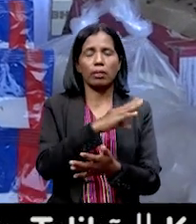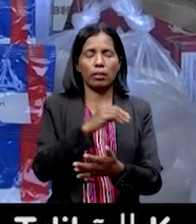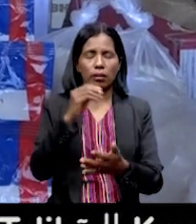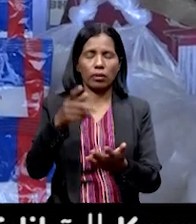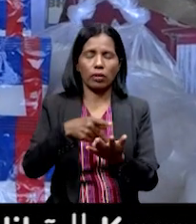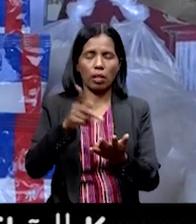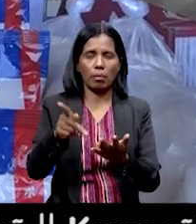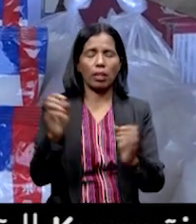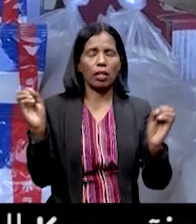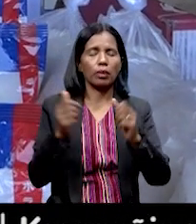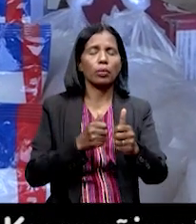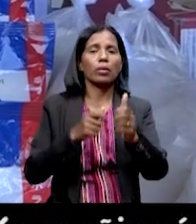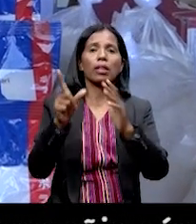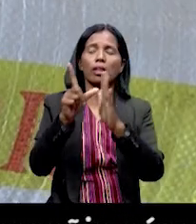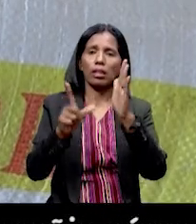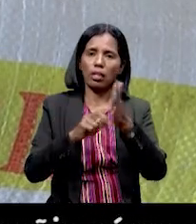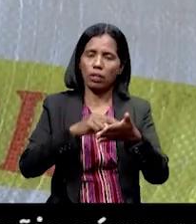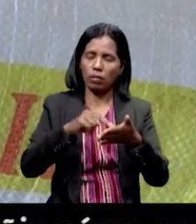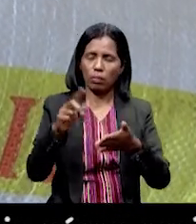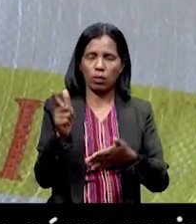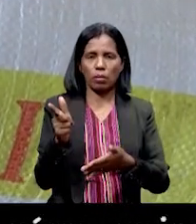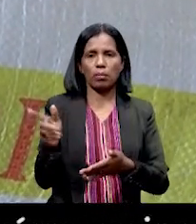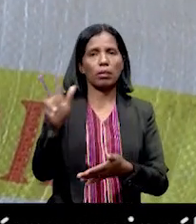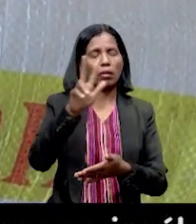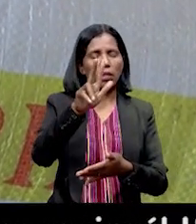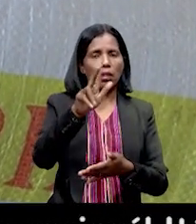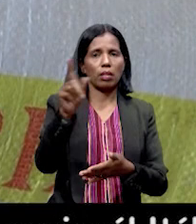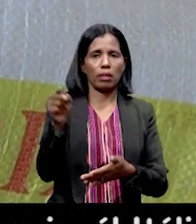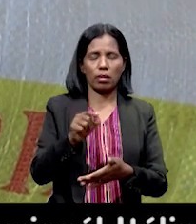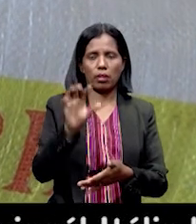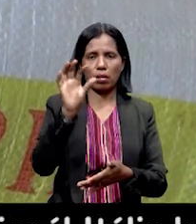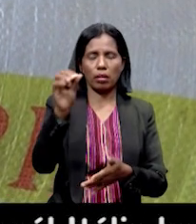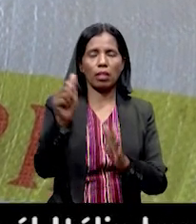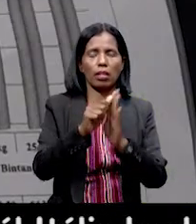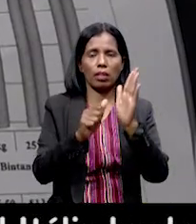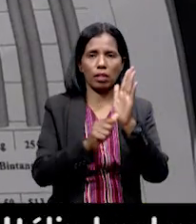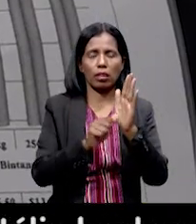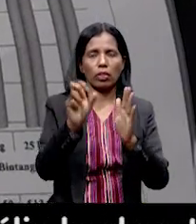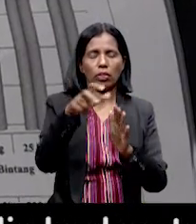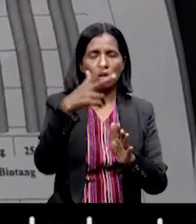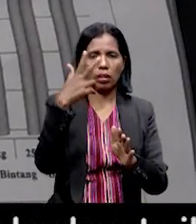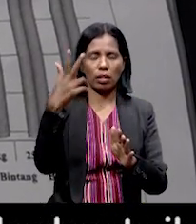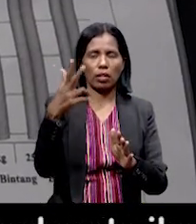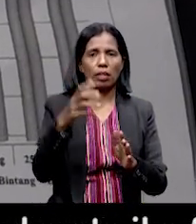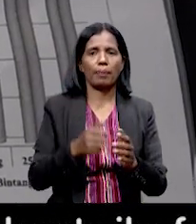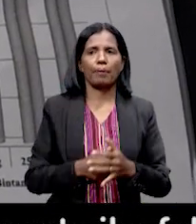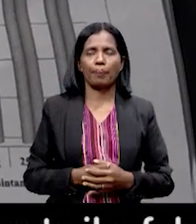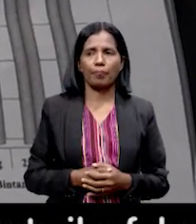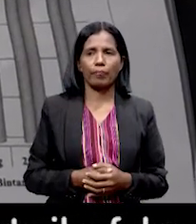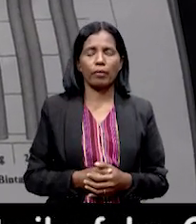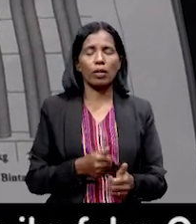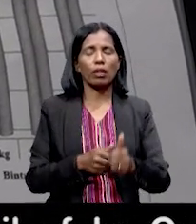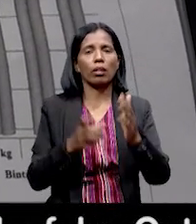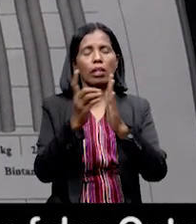kontra dekretu lei numero 2008 bararihun Rusia artigu 2008 alinea A tuir dadus